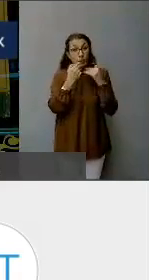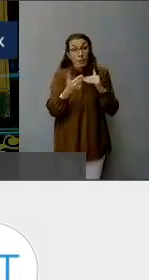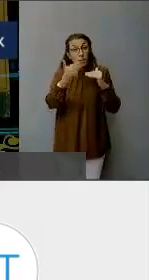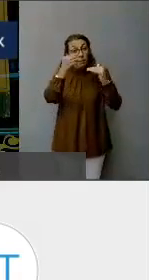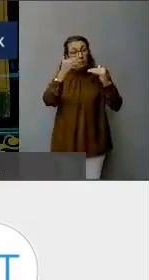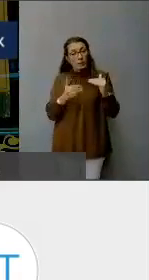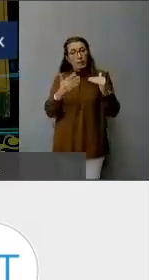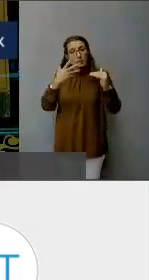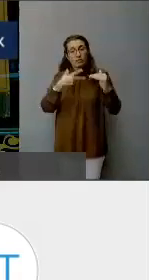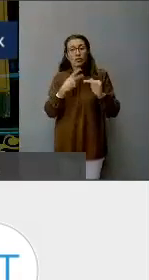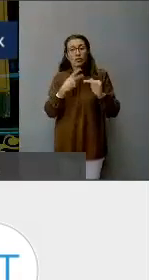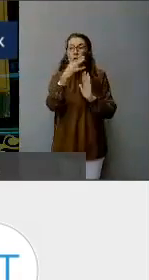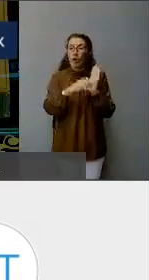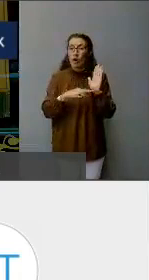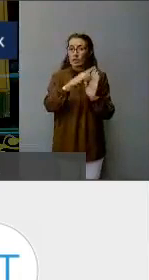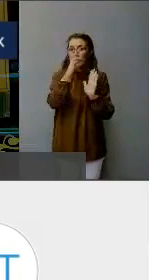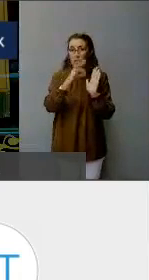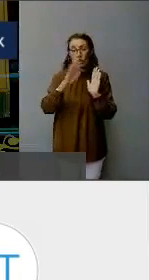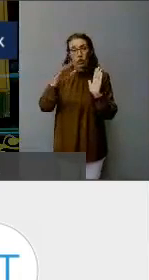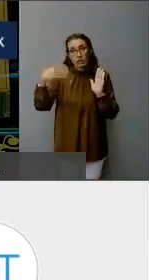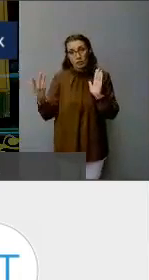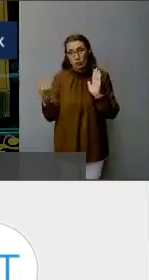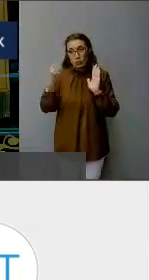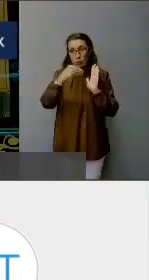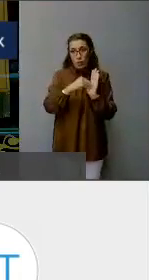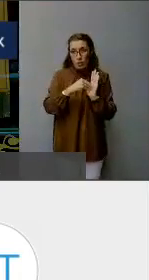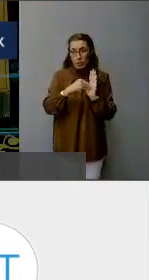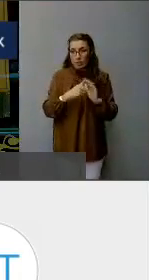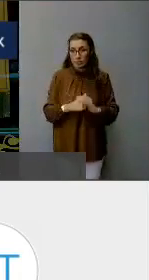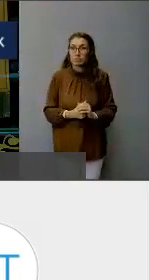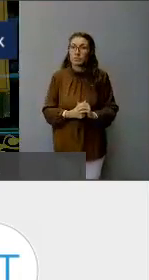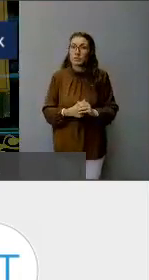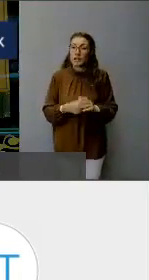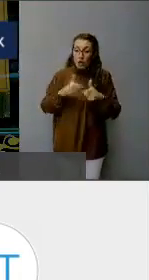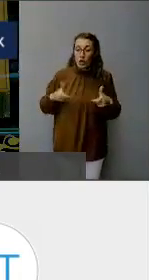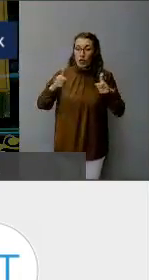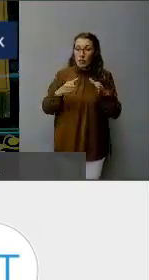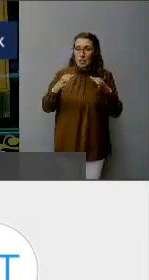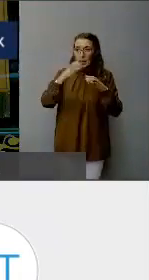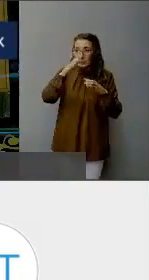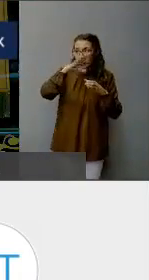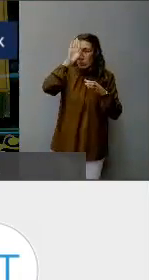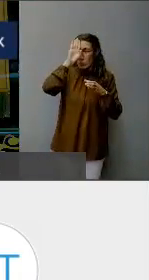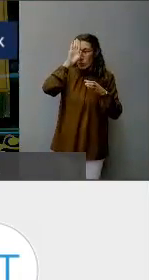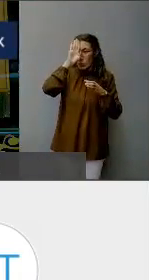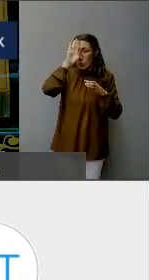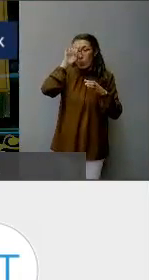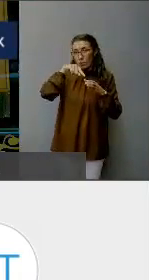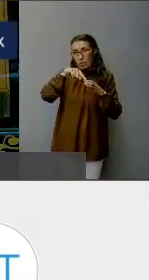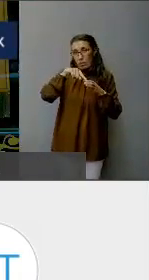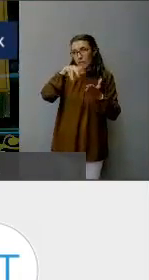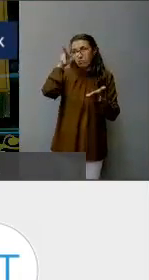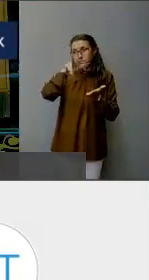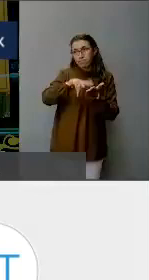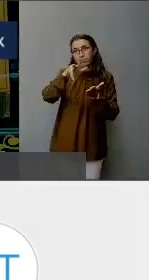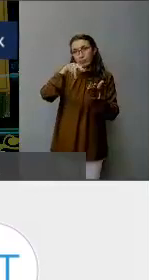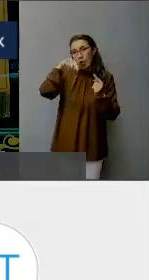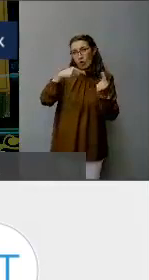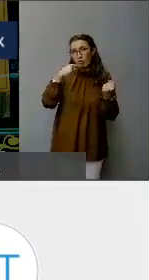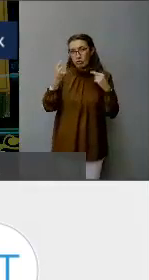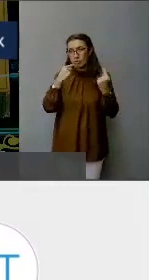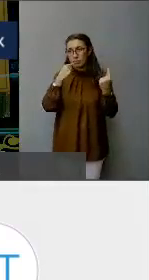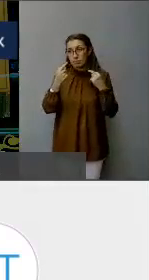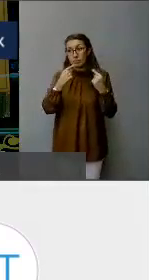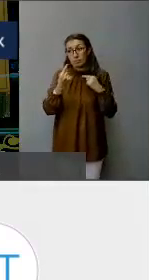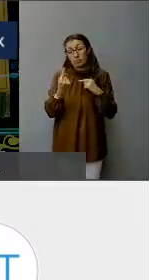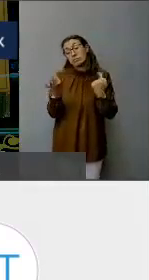ordini del giorno fuori sacco che la conferenza capigruppo ha licenziato per l'aula però mi chiedo visto